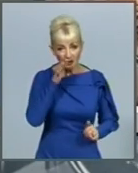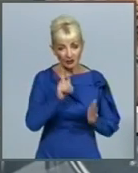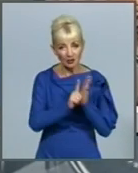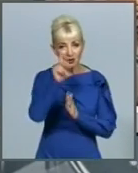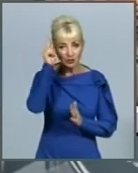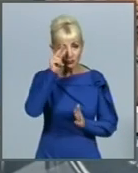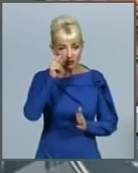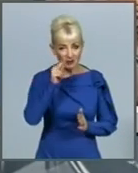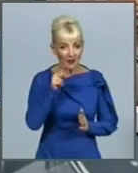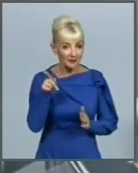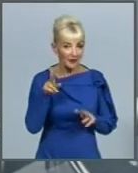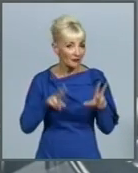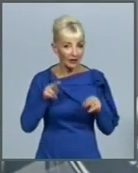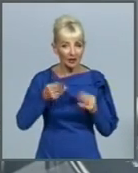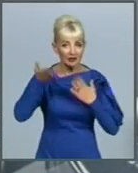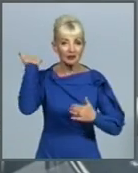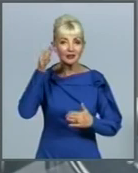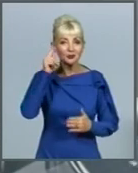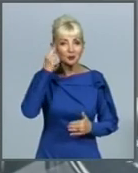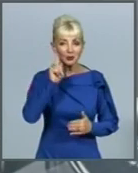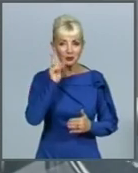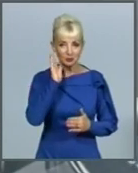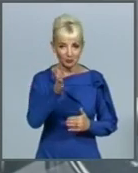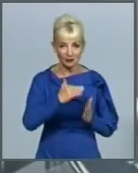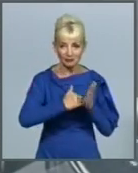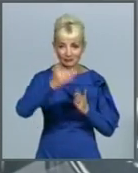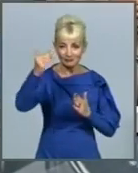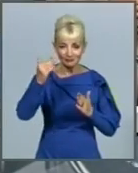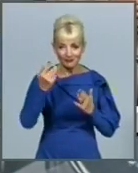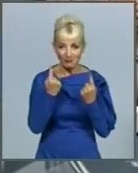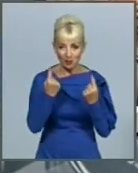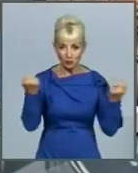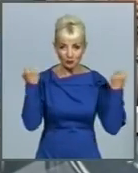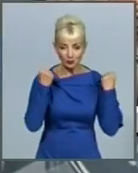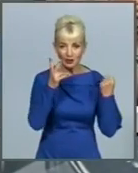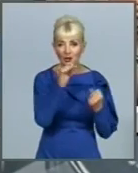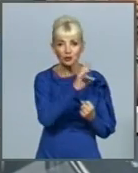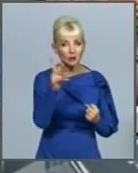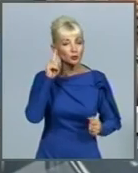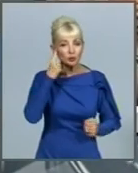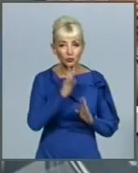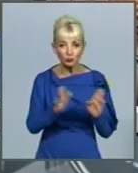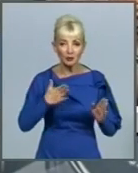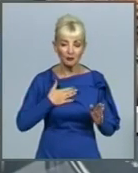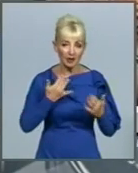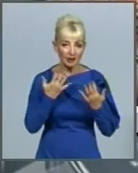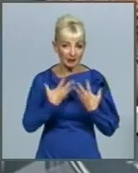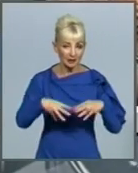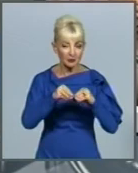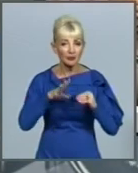вряд ли тогда думали, что в дальнейшем пойдете в большой спорт? Да, никто не думал. Моя семья очень была